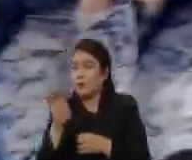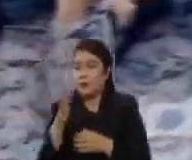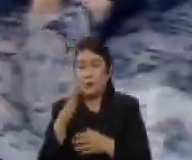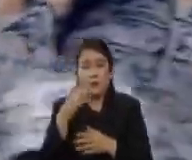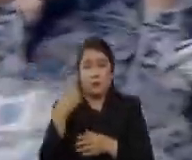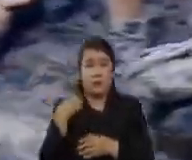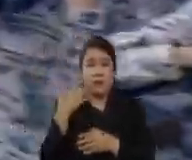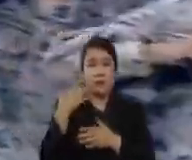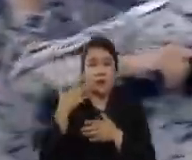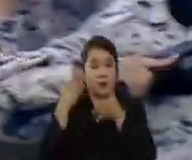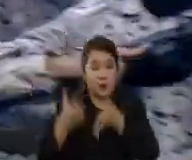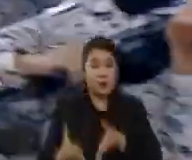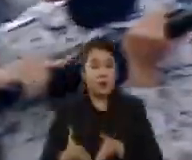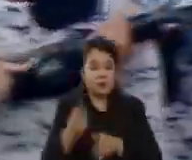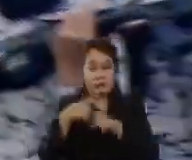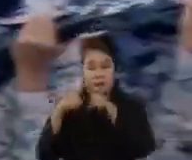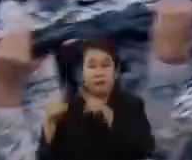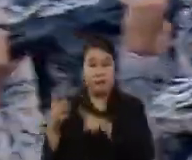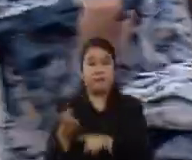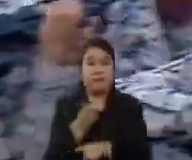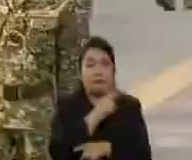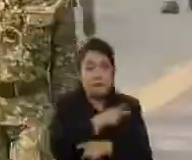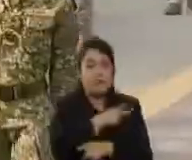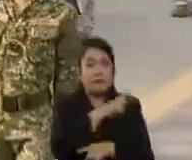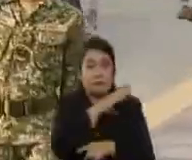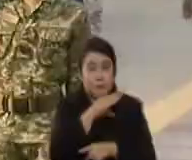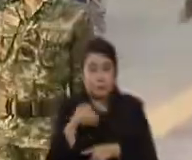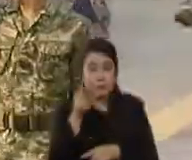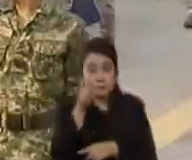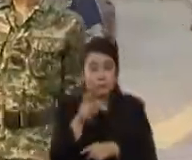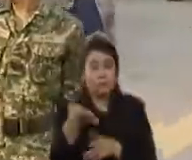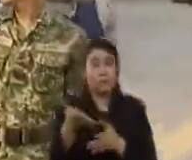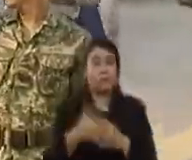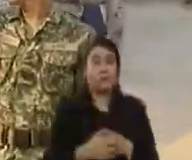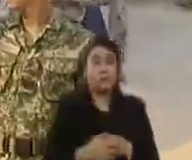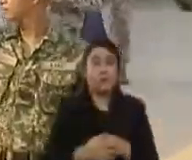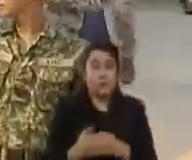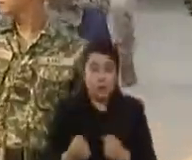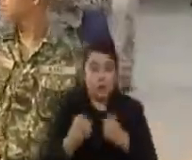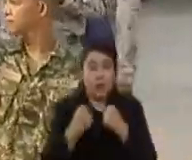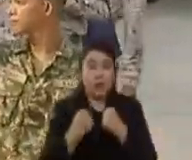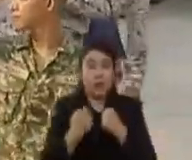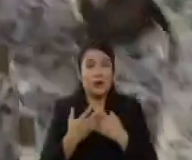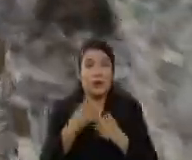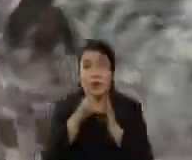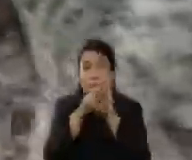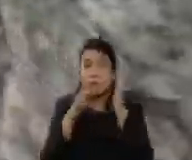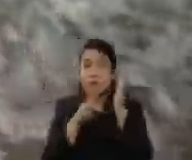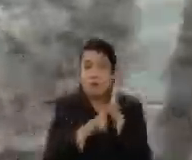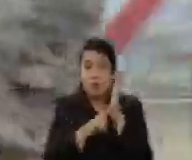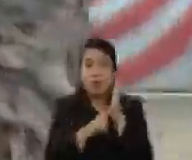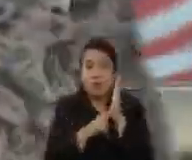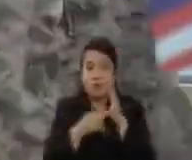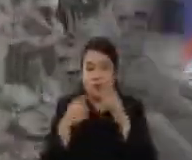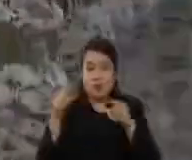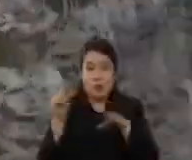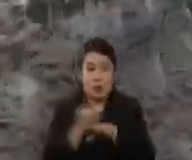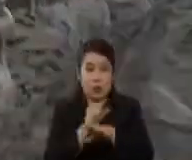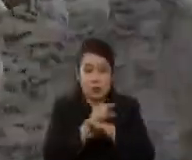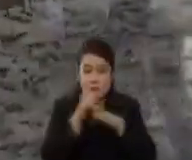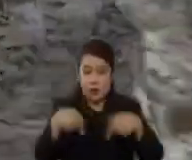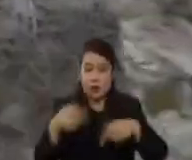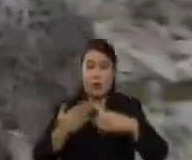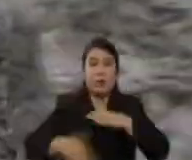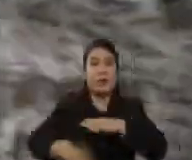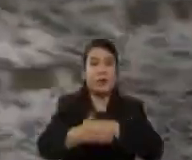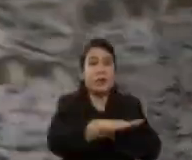anggota lain-lain pangkat. Maritim Malaysia merupakan agensi yang menguatkuasakan Undang-Undang Persekutuan yang terpakai di zon Maritim